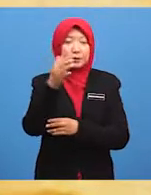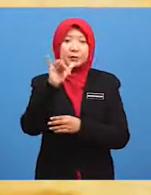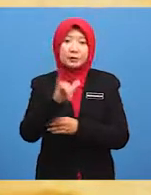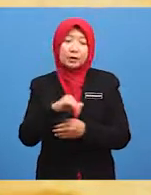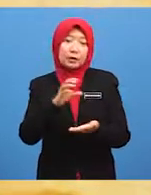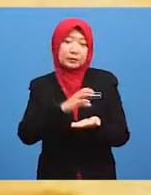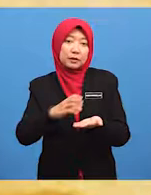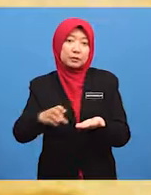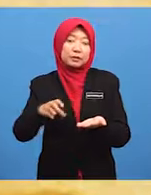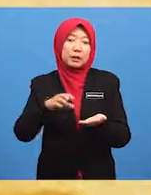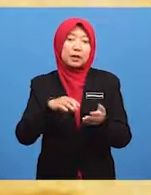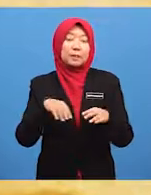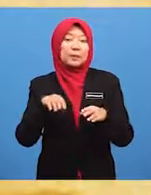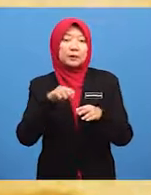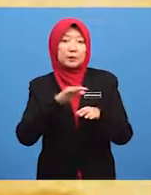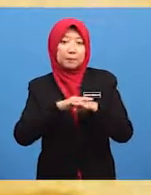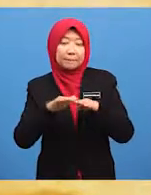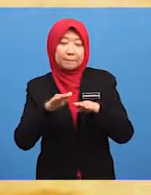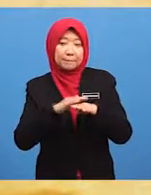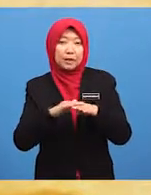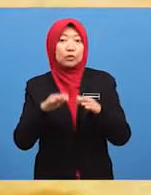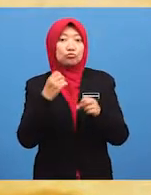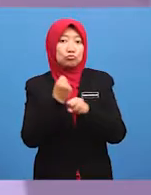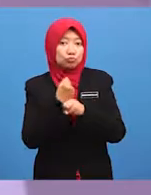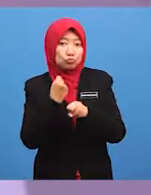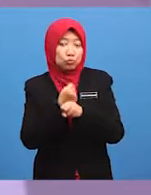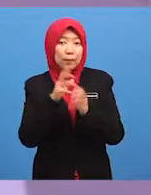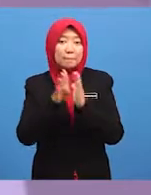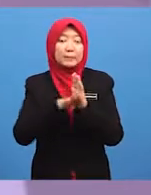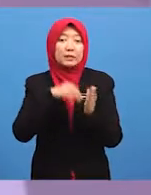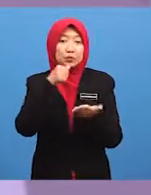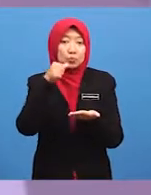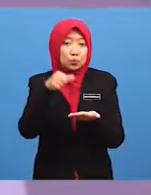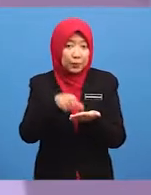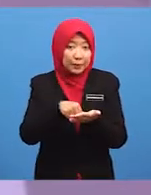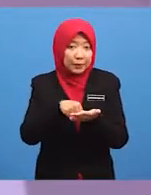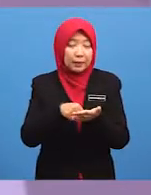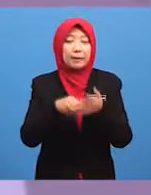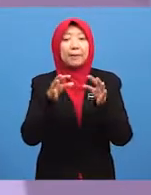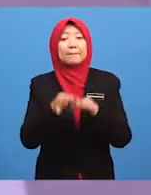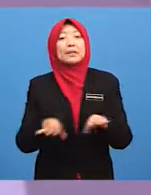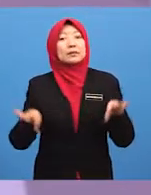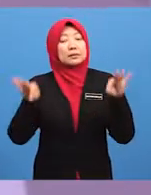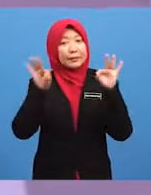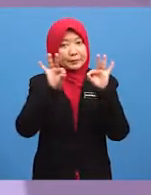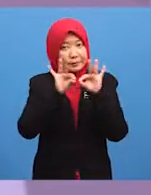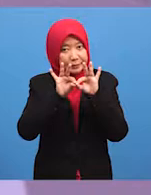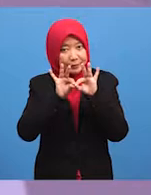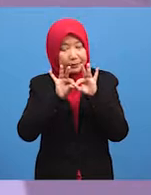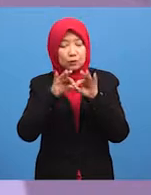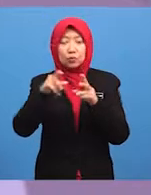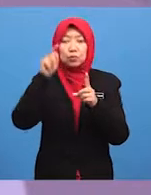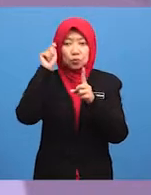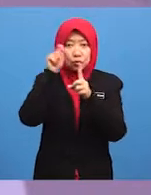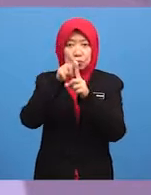tercatat pada permukaan batu bersurat? Antara kepentingan batu bersurat adalah